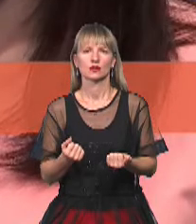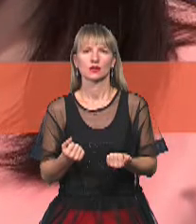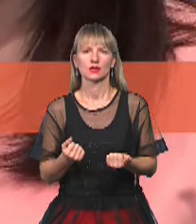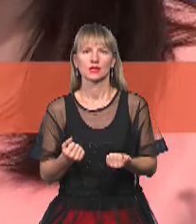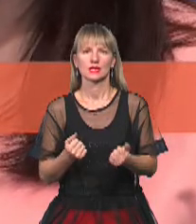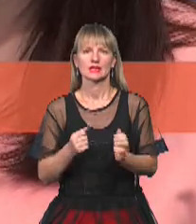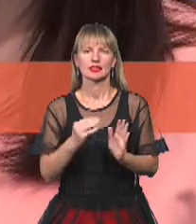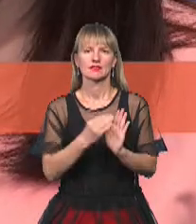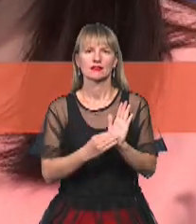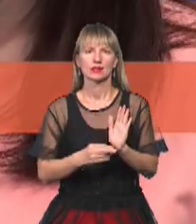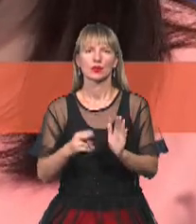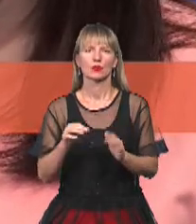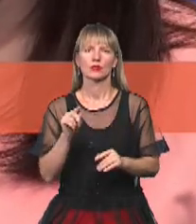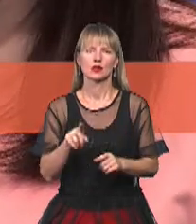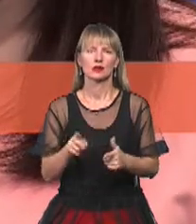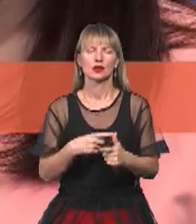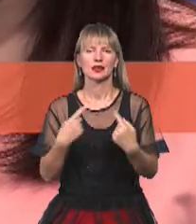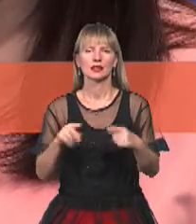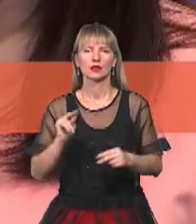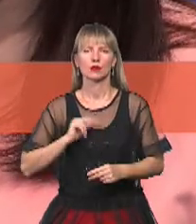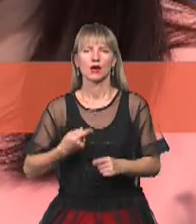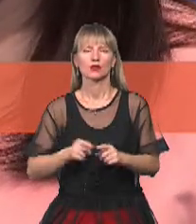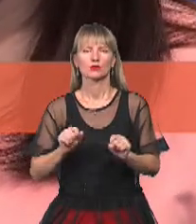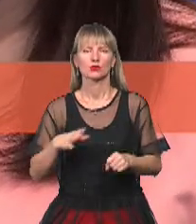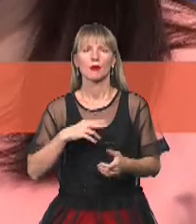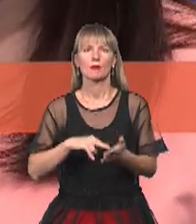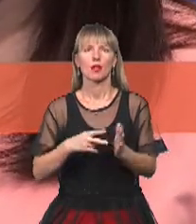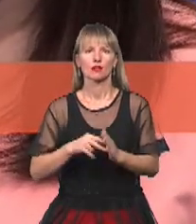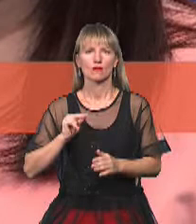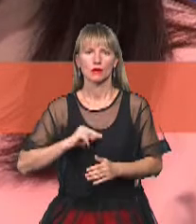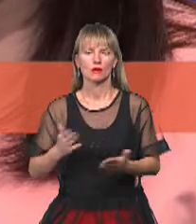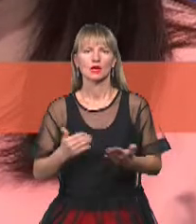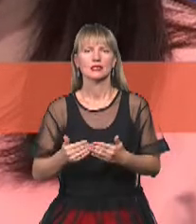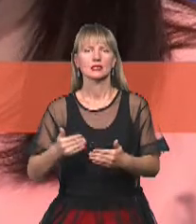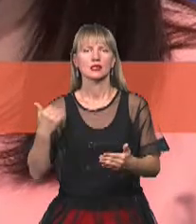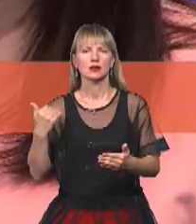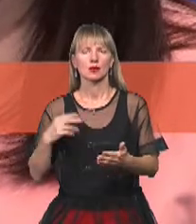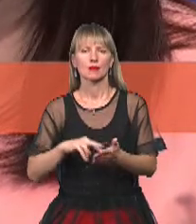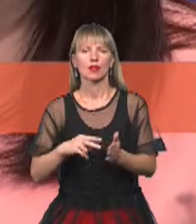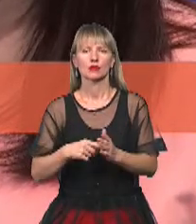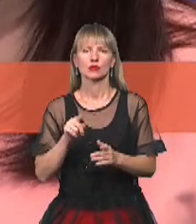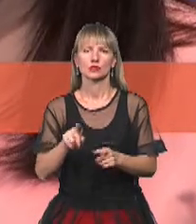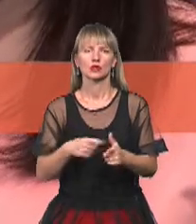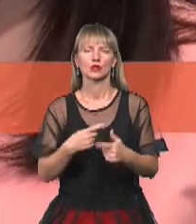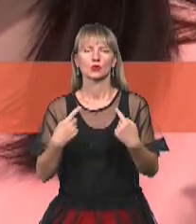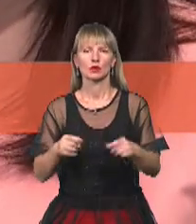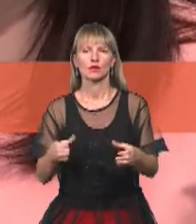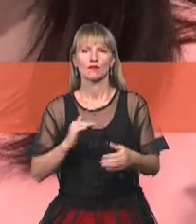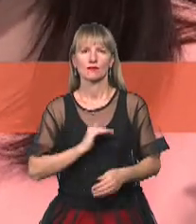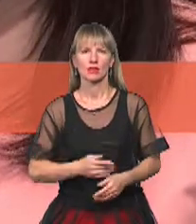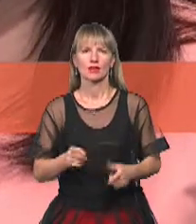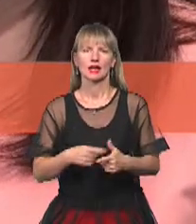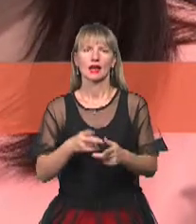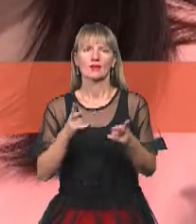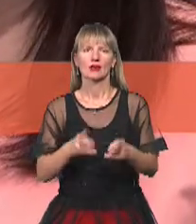приходять звіти по тим чи іншим роботам. Це можуть бути як і планові роботи, які заздалегідь планують ті чи інші компанії, а також аварійні,